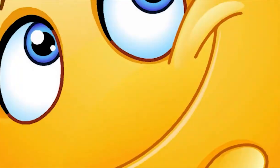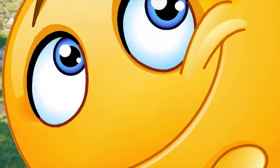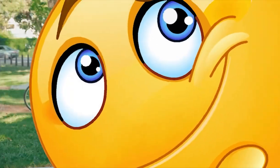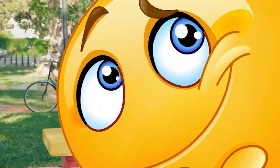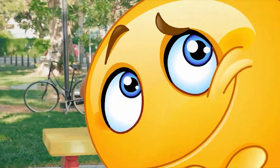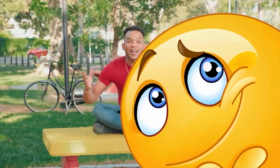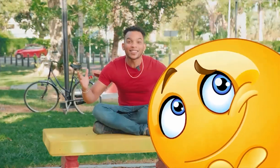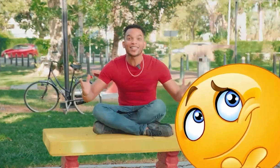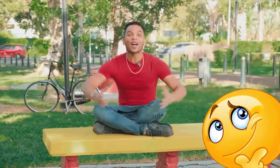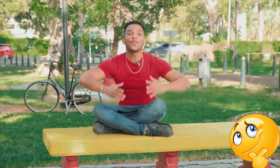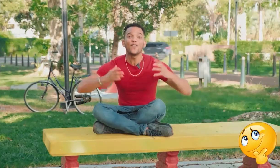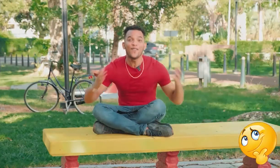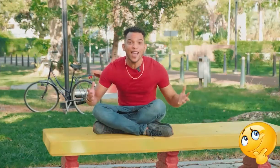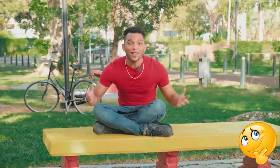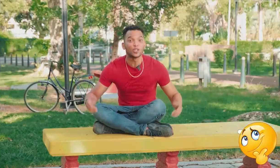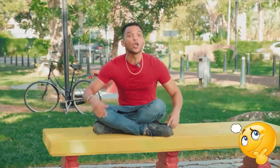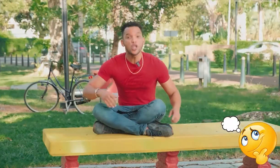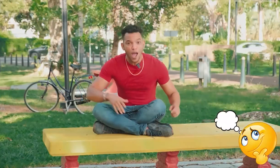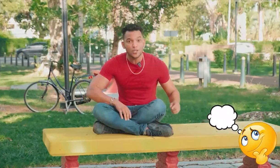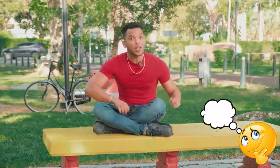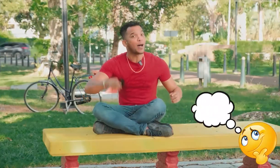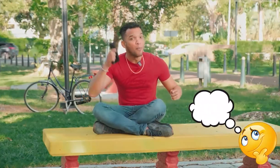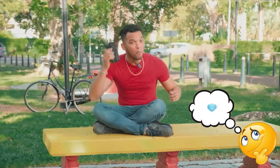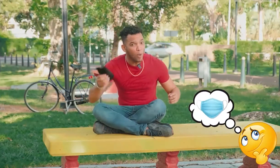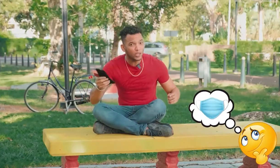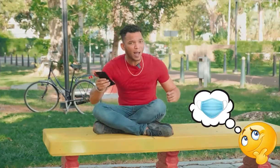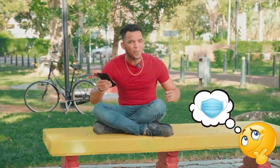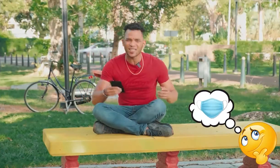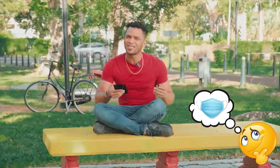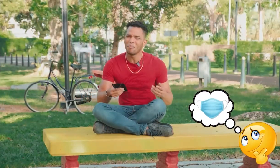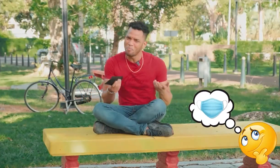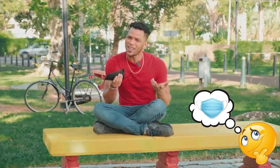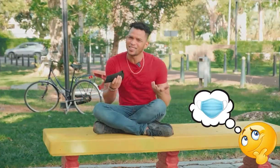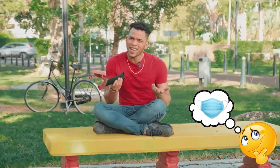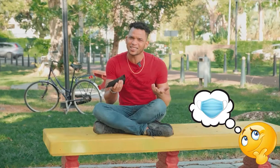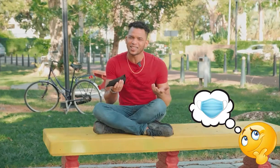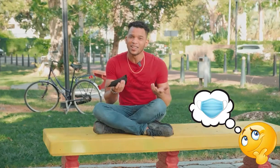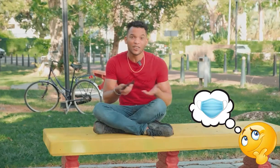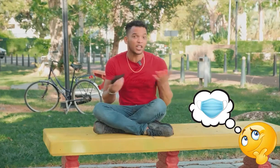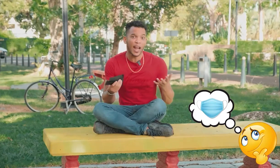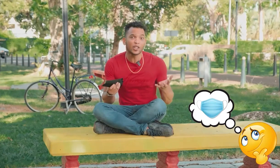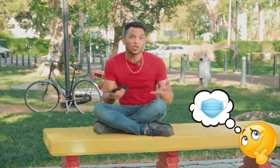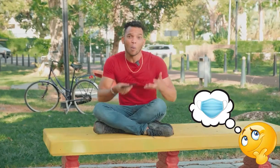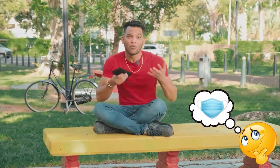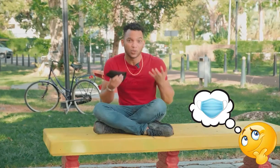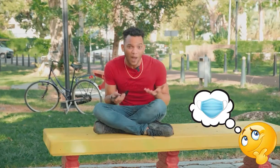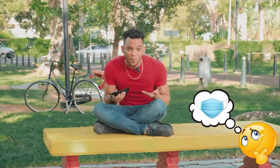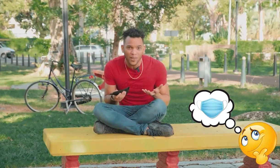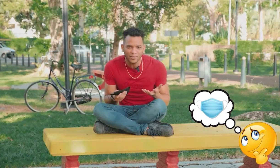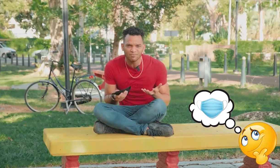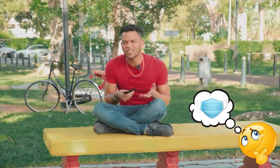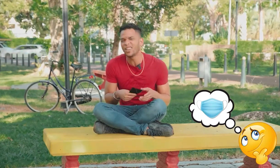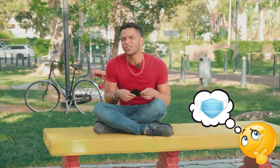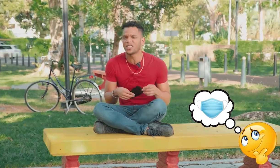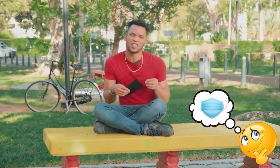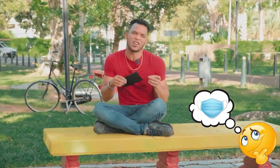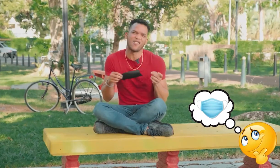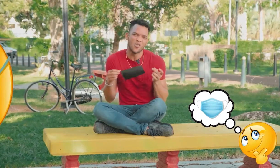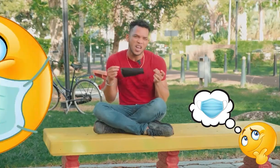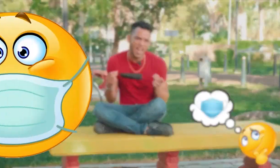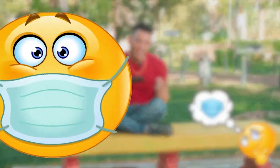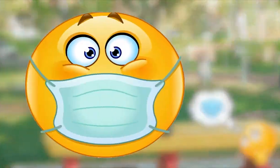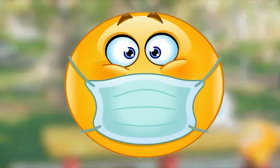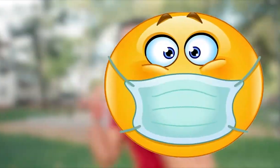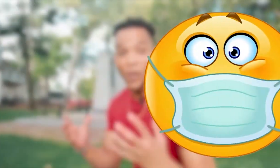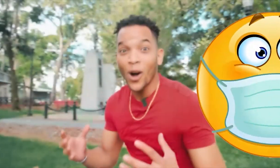Het is bijna de normaalste zaak van de wereld. Juist ja, mondkapjes. Best lastig, want je krijgt het er soms warm van of ze zitten